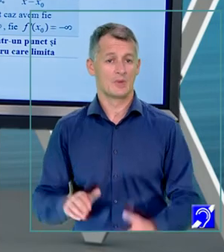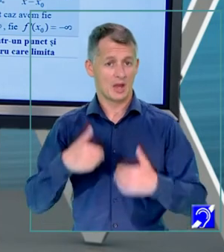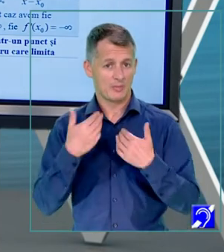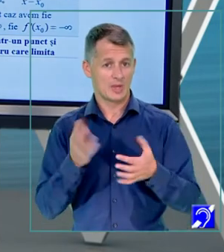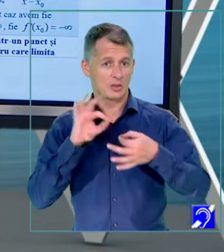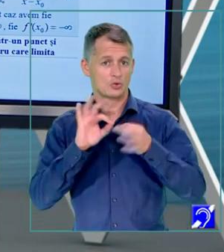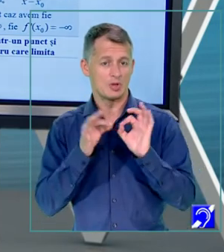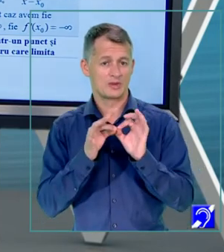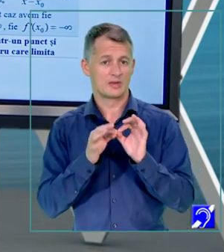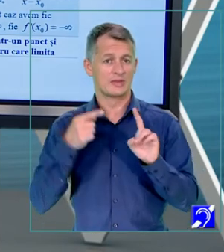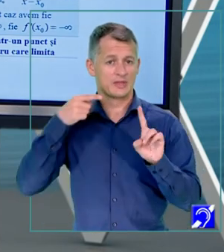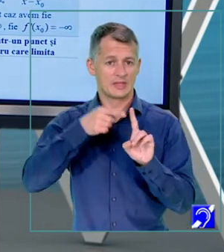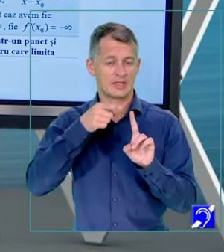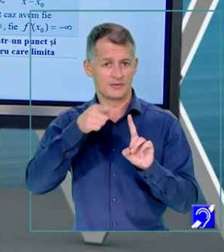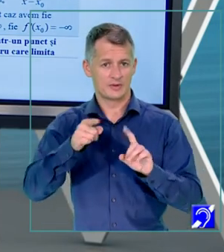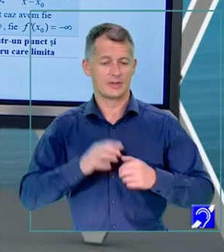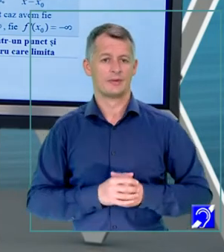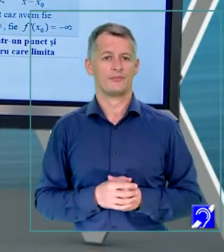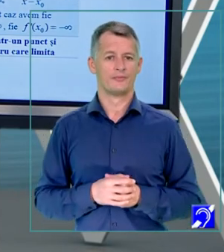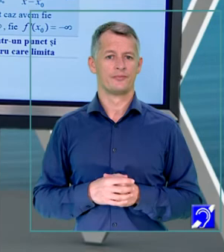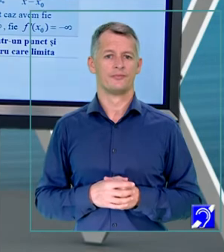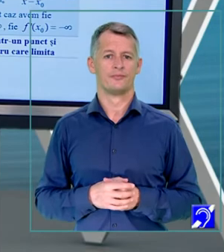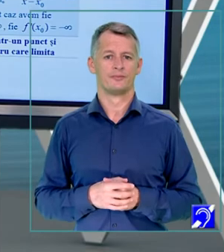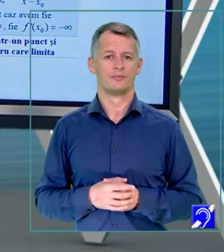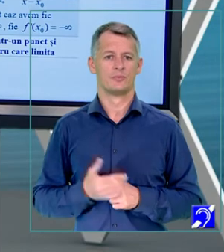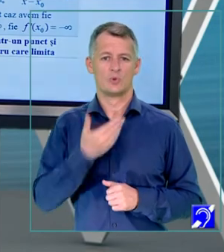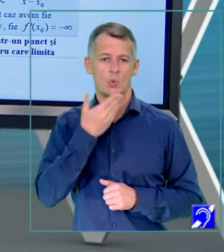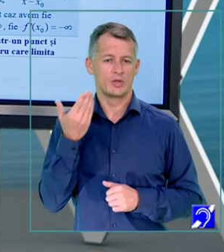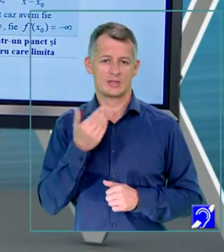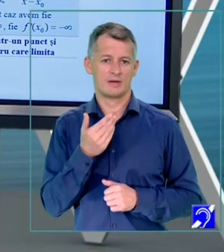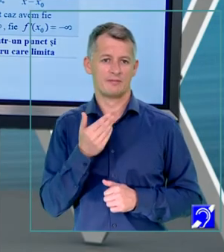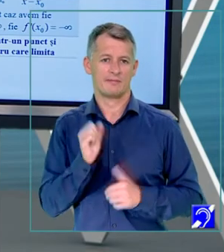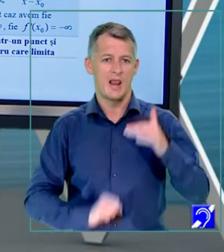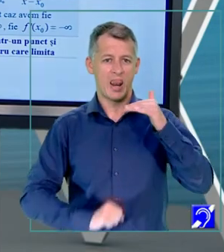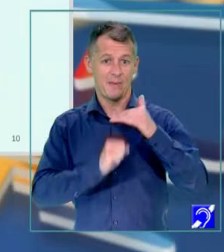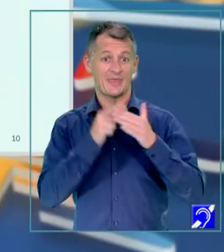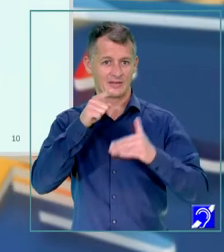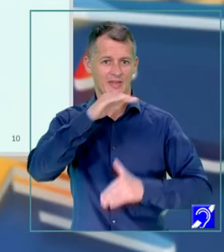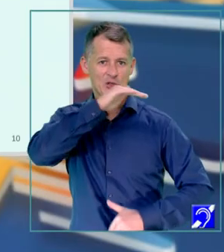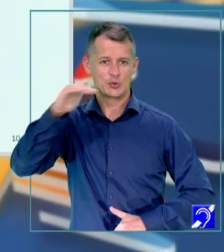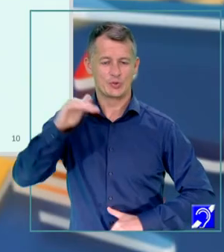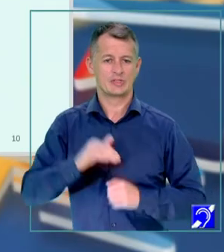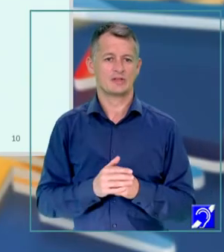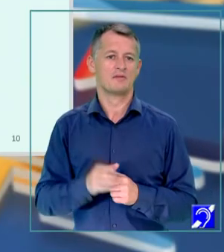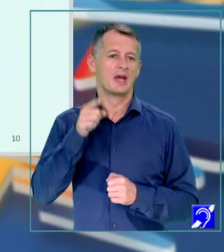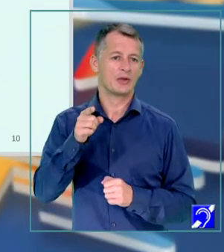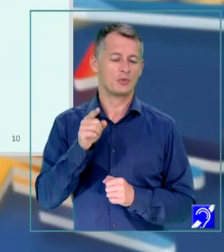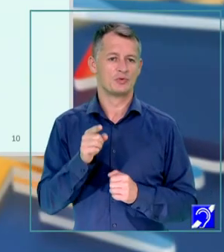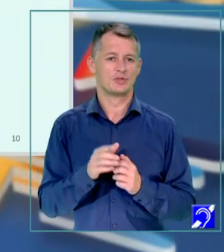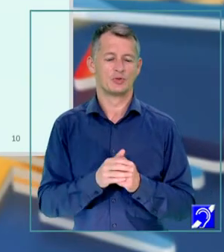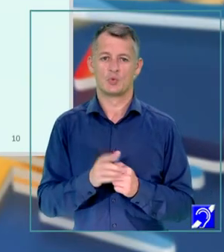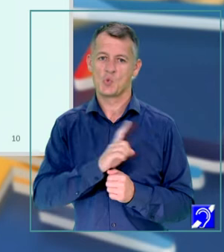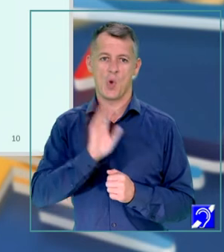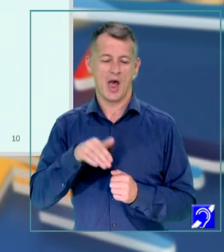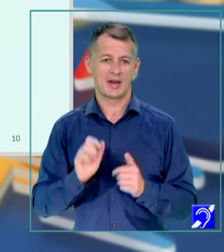în diferite ipostaze ale sale nu este limita aceasta de Sus atuncea funcția nu e derivat de și nu